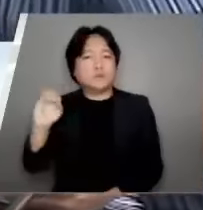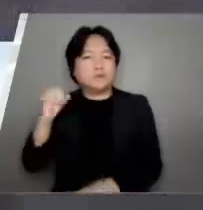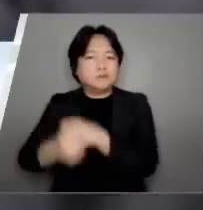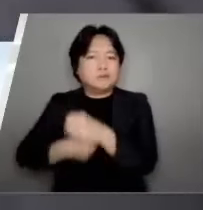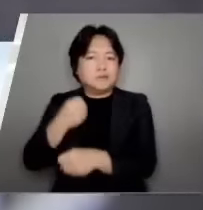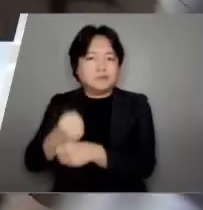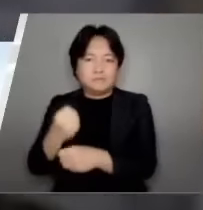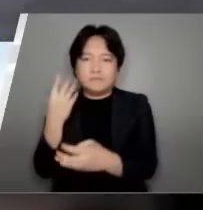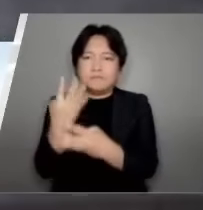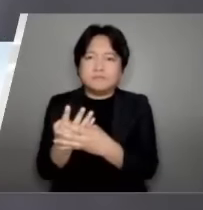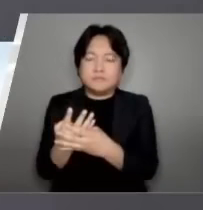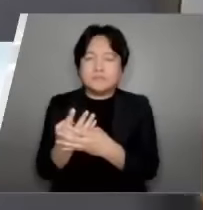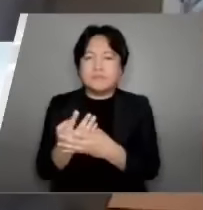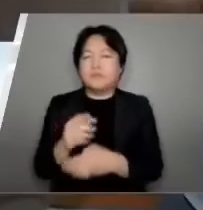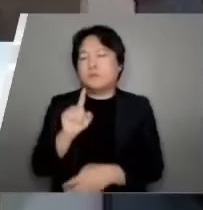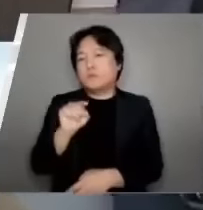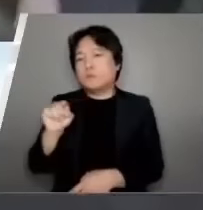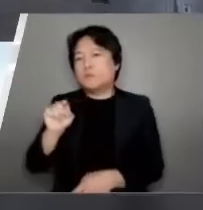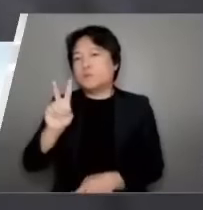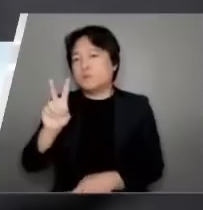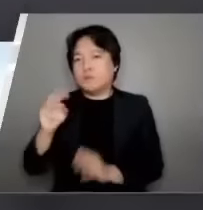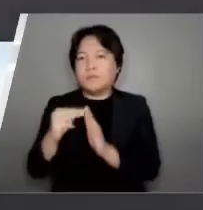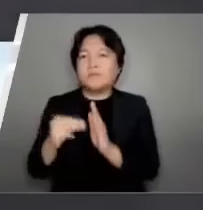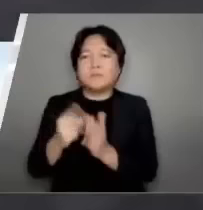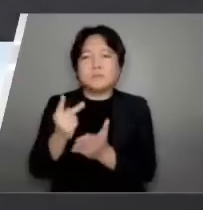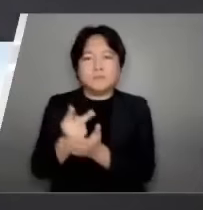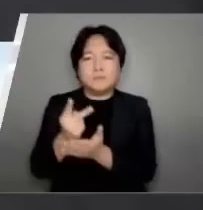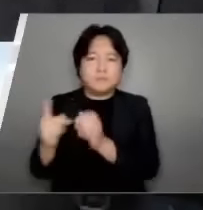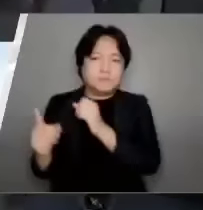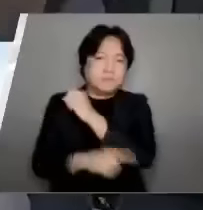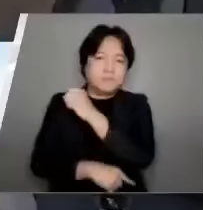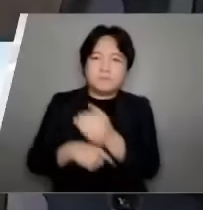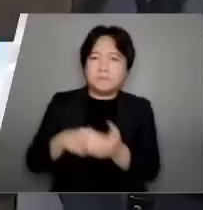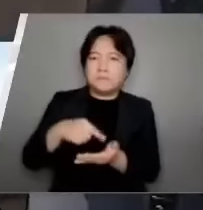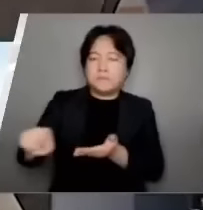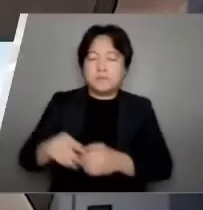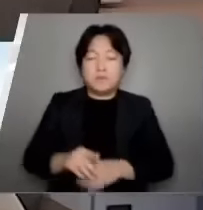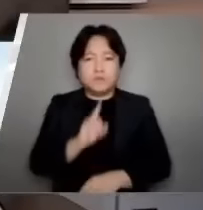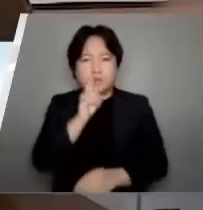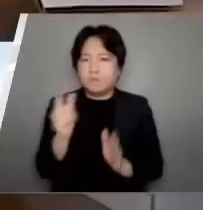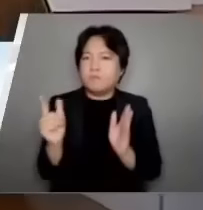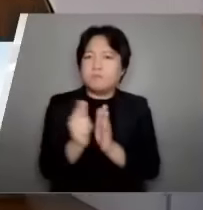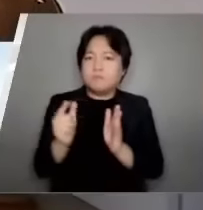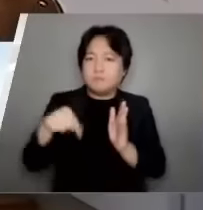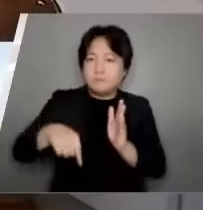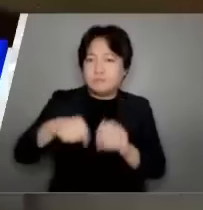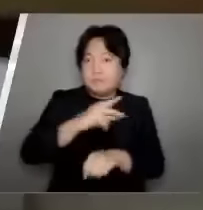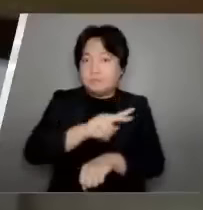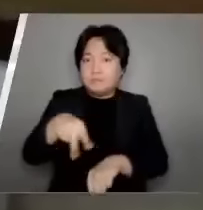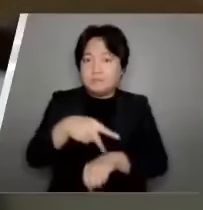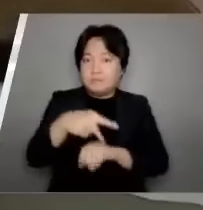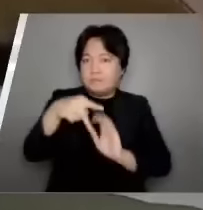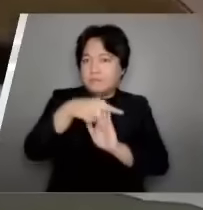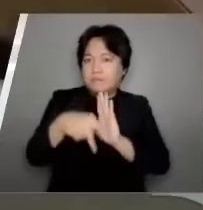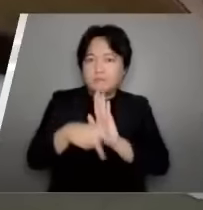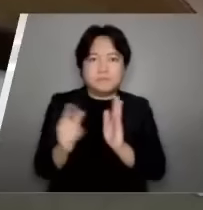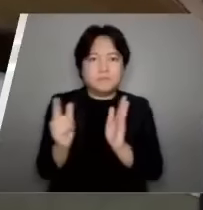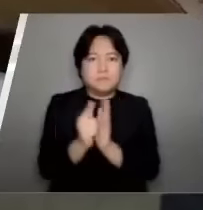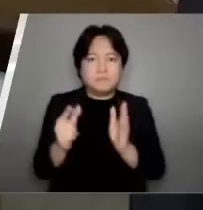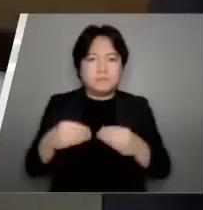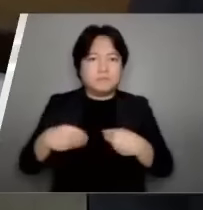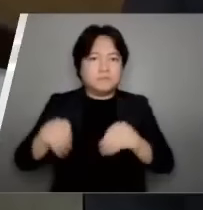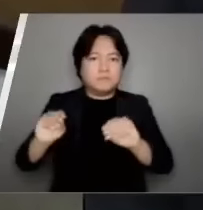1 hanggang 2 milyong piso. Mahigpit na pinagbabawal sa batas ang pagbenta o pagbili ng kidney o kahit anong human organ. Para sa GMA